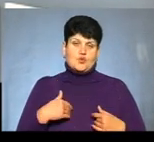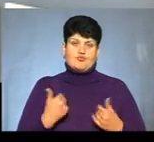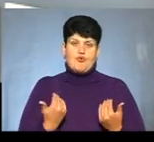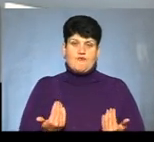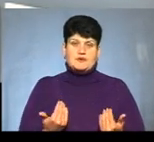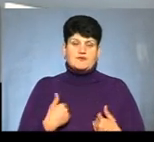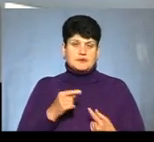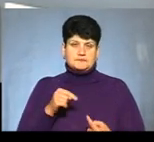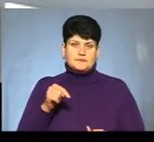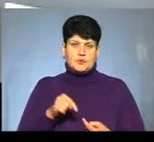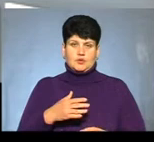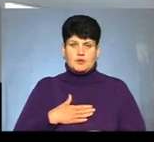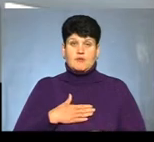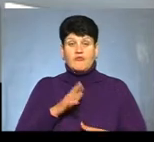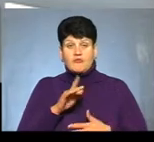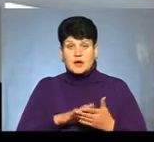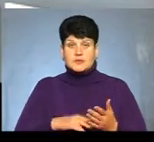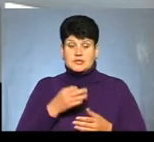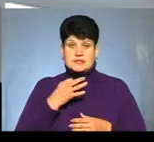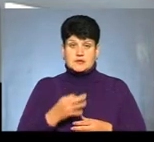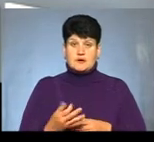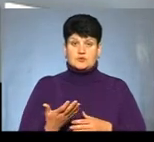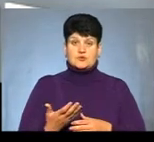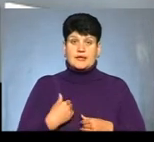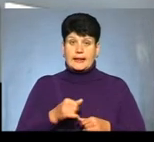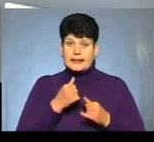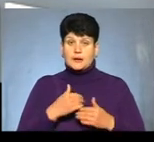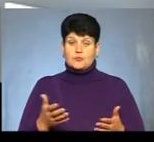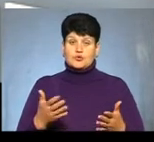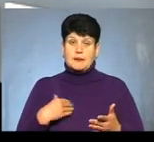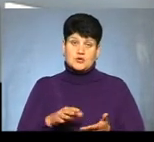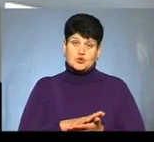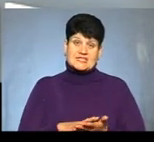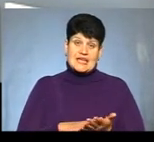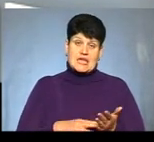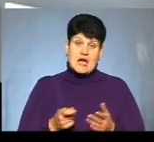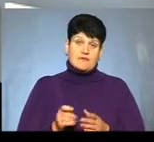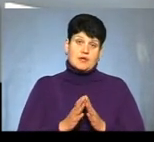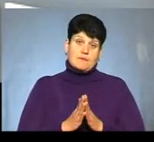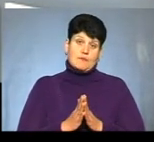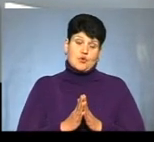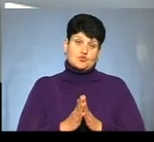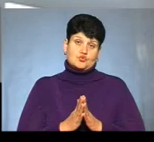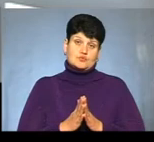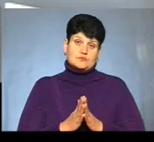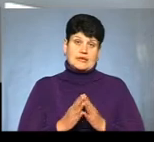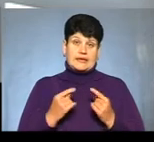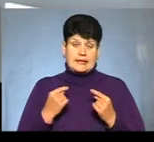вас, бо ви не справляєтесь, ви не вгодні нам. Я скажу, вибачте, будь ласка, я не можу. Я пишу заяву і